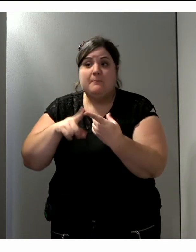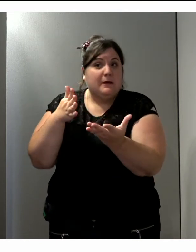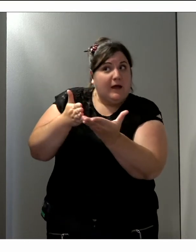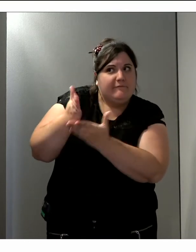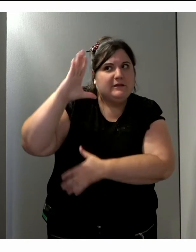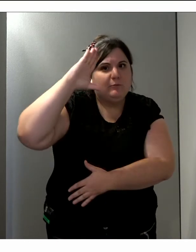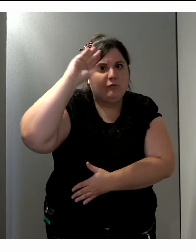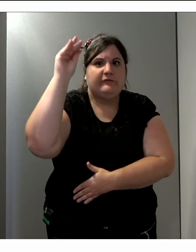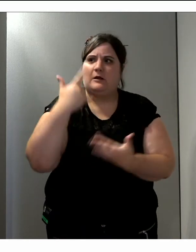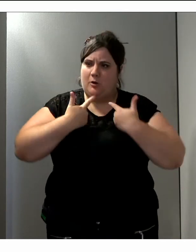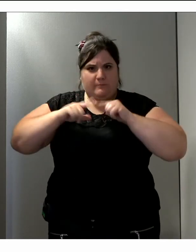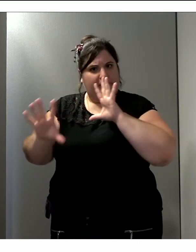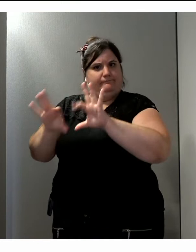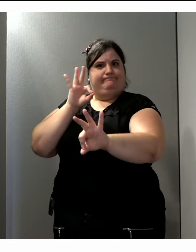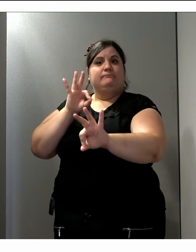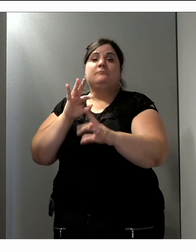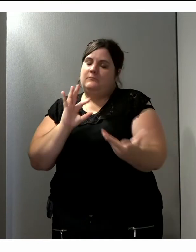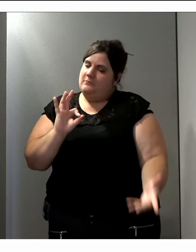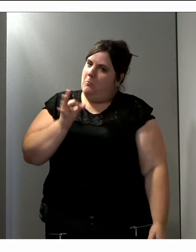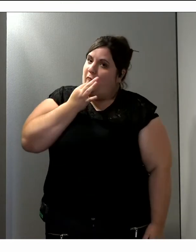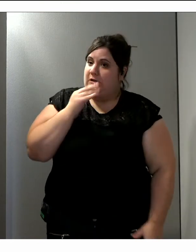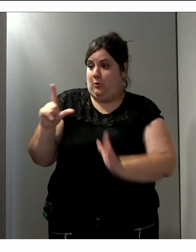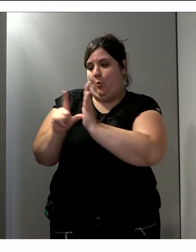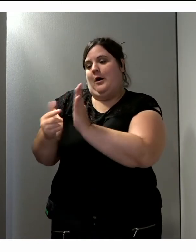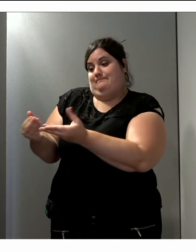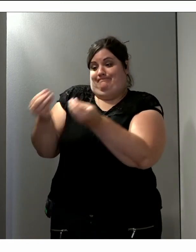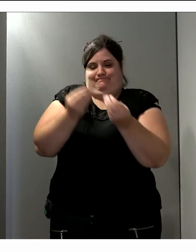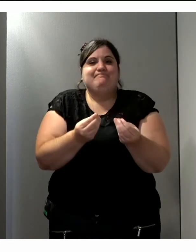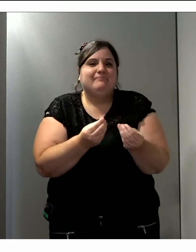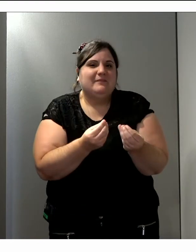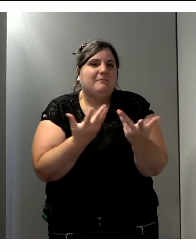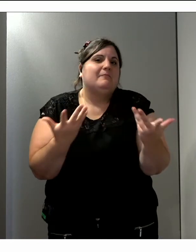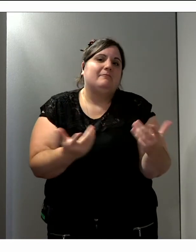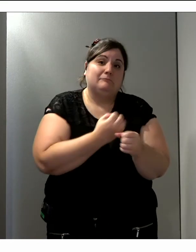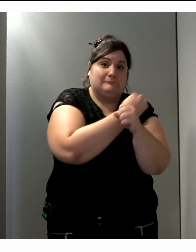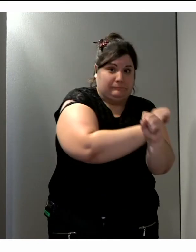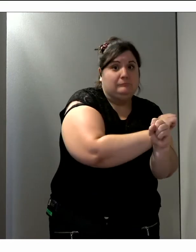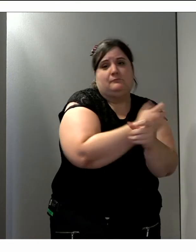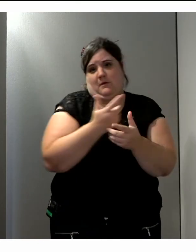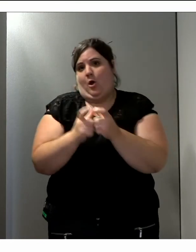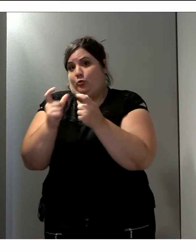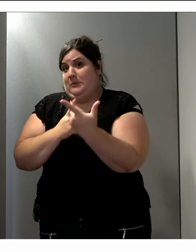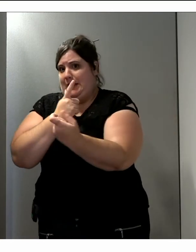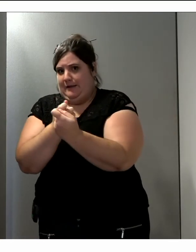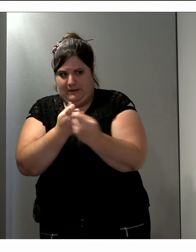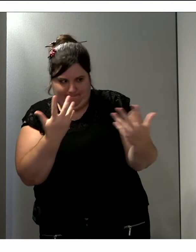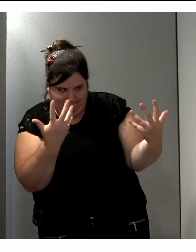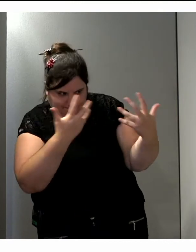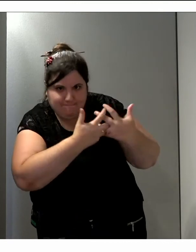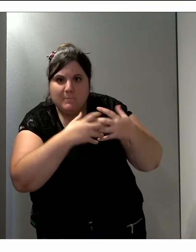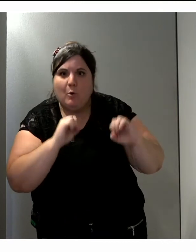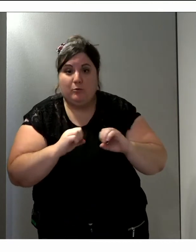professionnel, afin de permettre l'implantation en détention d'entreprises adaptées, entreprises qui présentent un triptyque très intéressant: emploi,